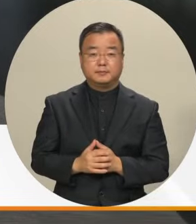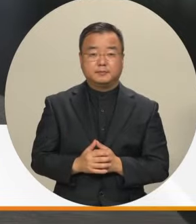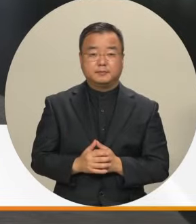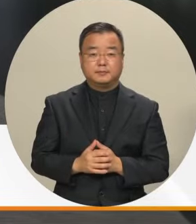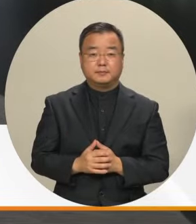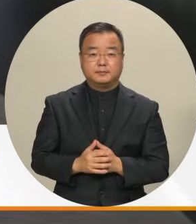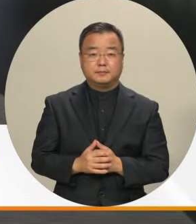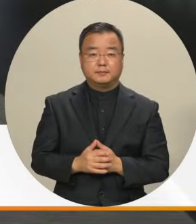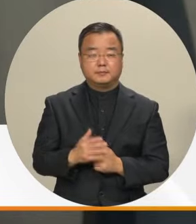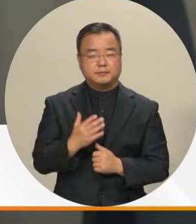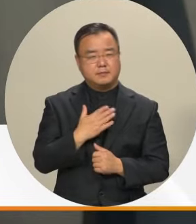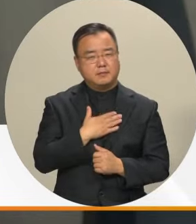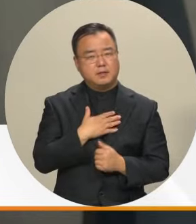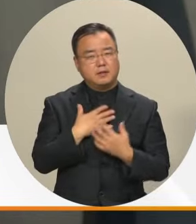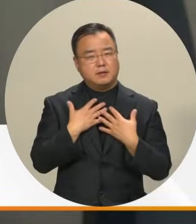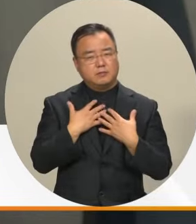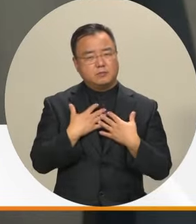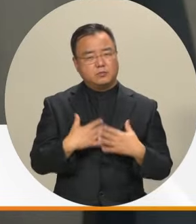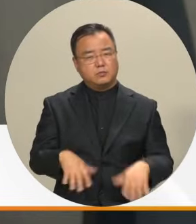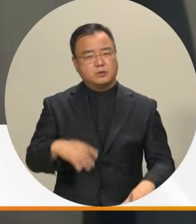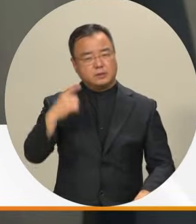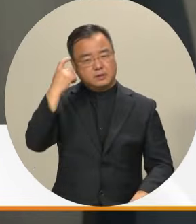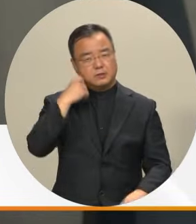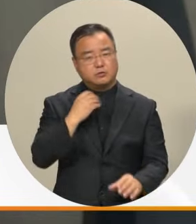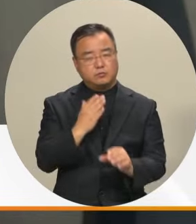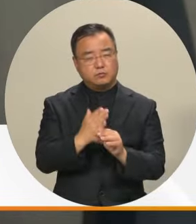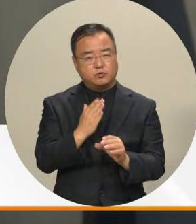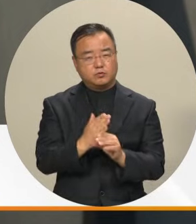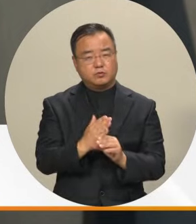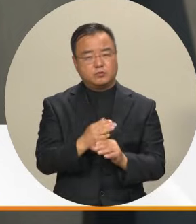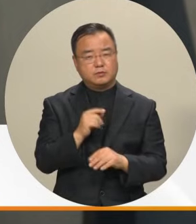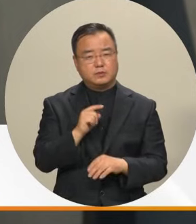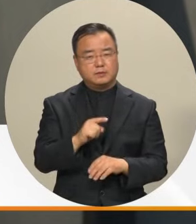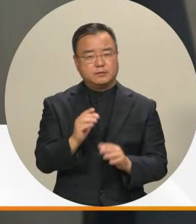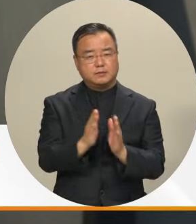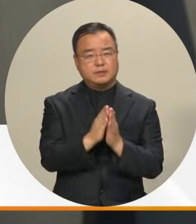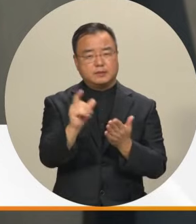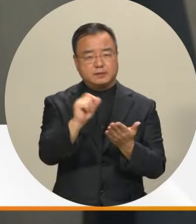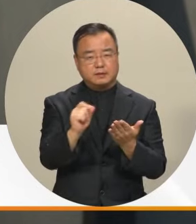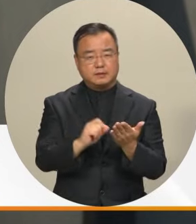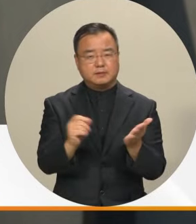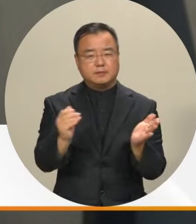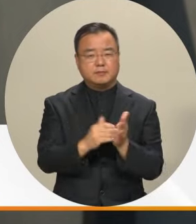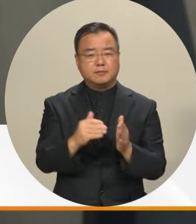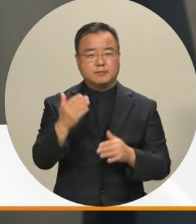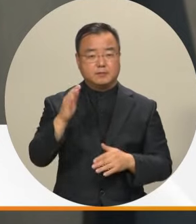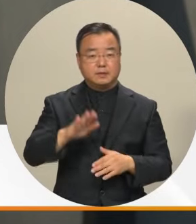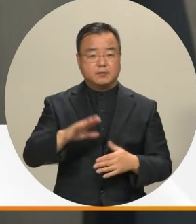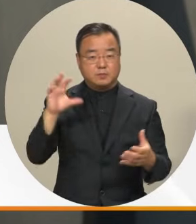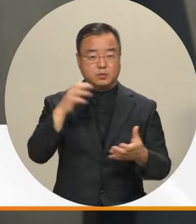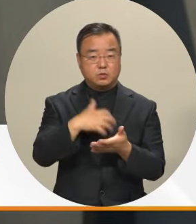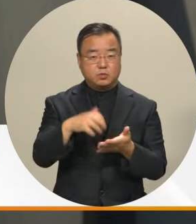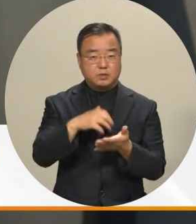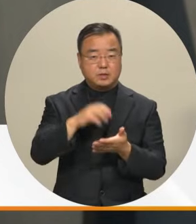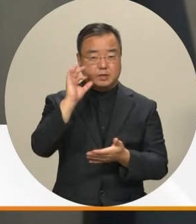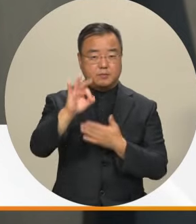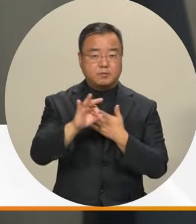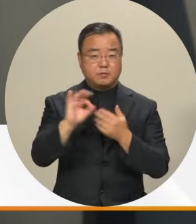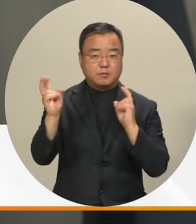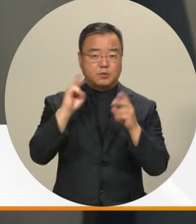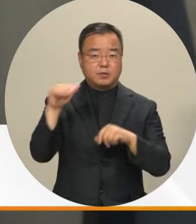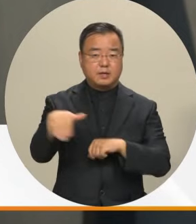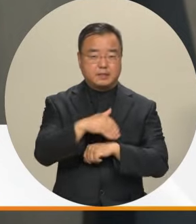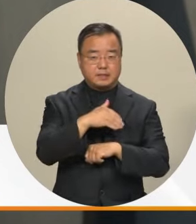일단 저도 무기력 하고요네 무기력 디톡스란 책을 썼지만 그 통계를 보면 이제 직장인 한